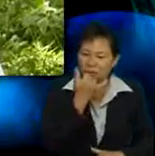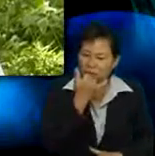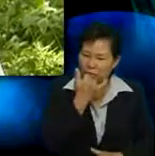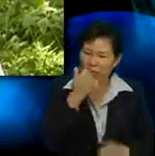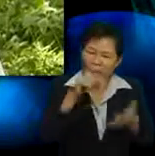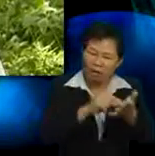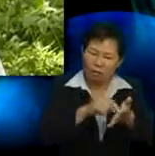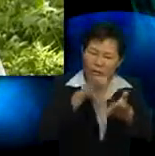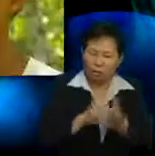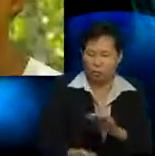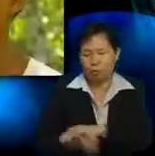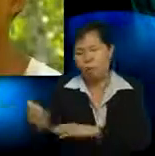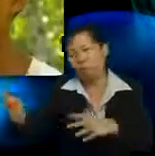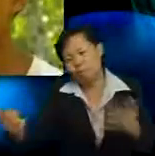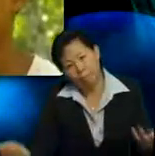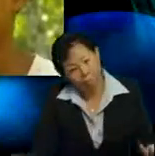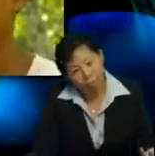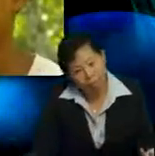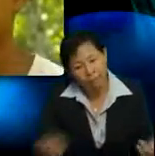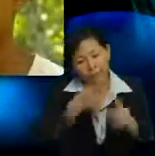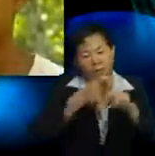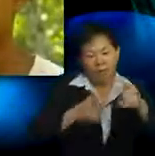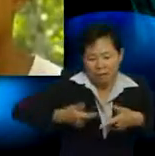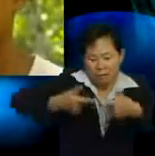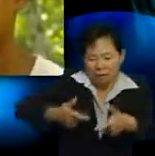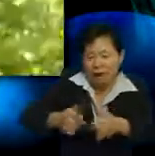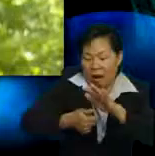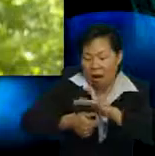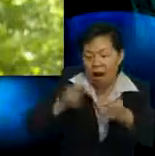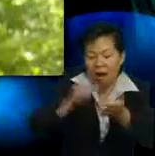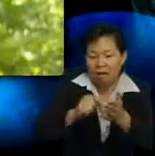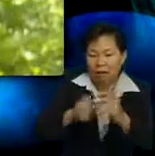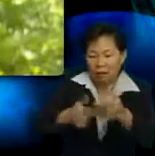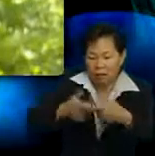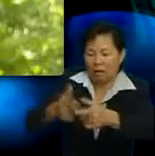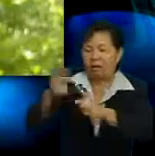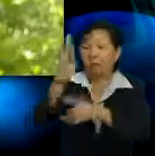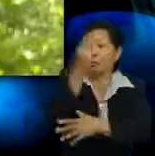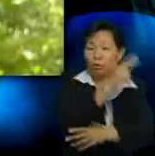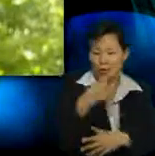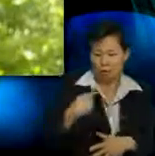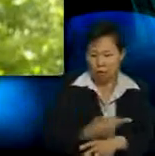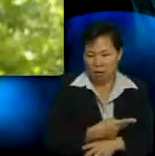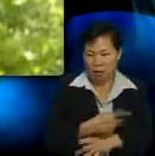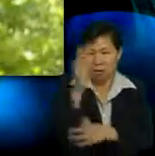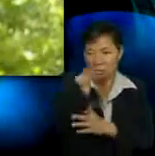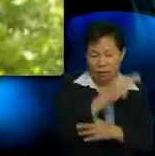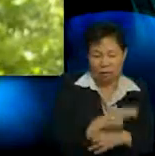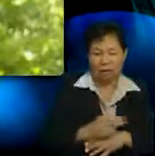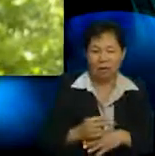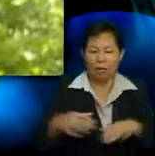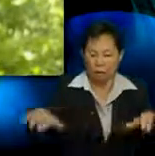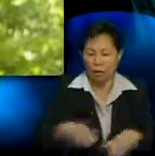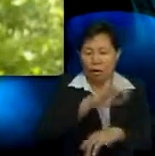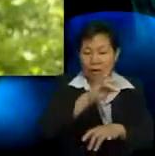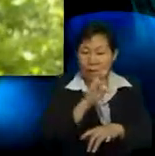ayam tu dah terlepas. Lari ke hutan. Kita masuk hutan, tahan jerat. Barulah